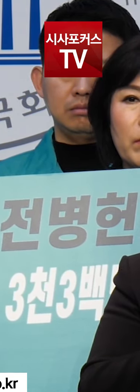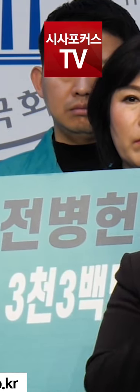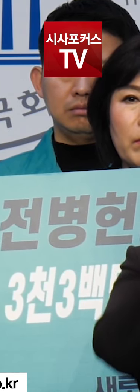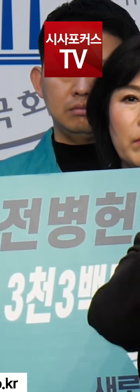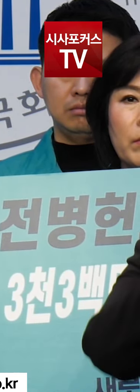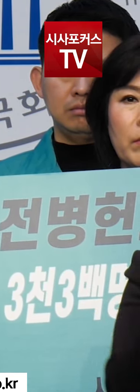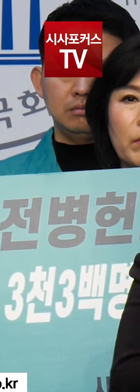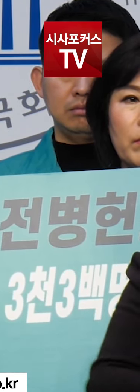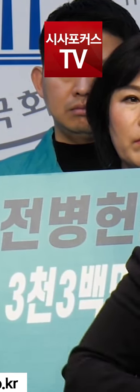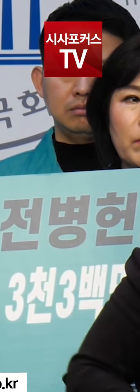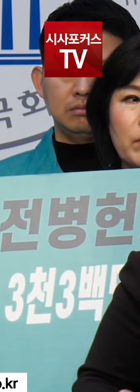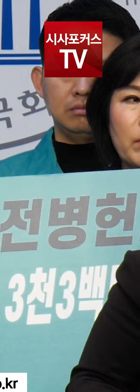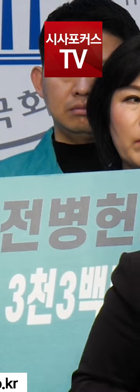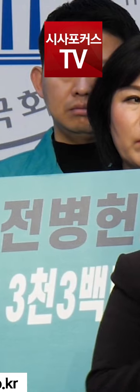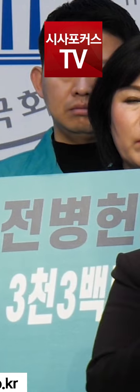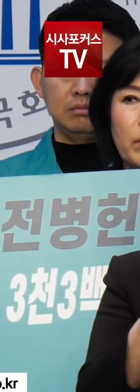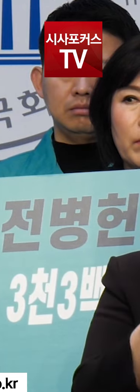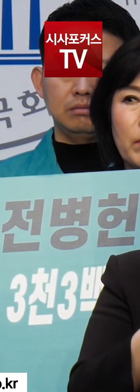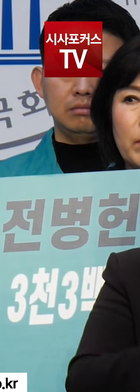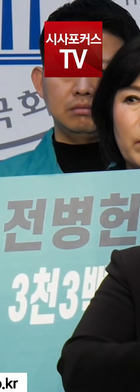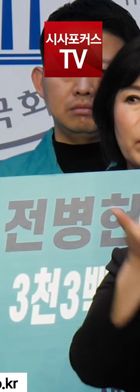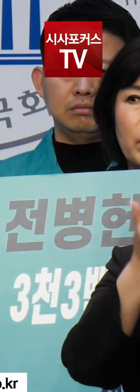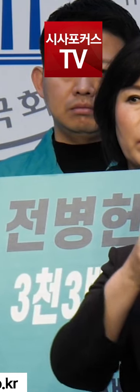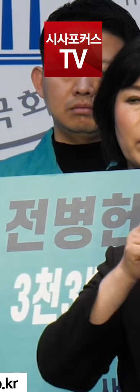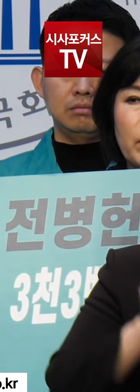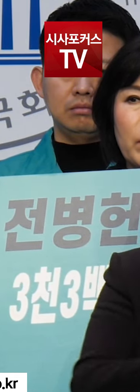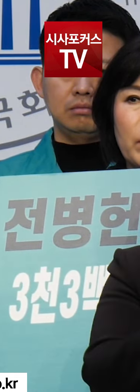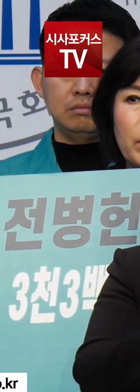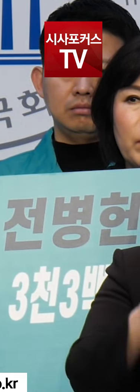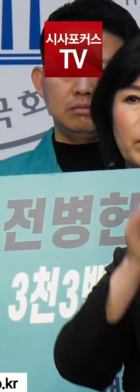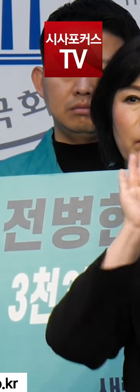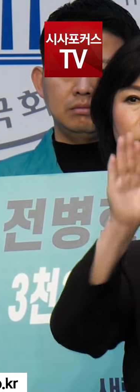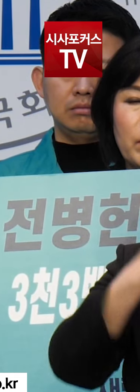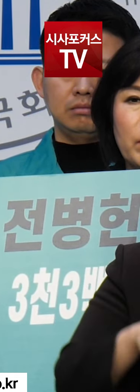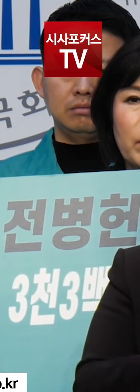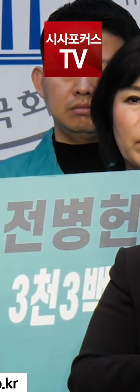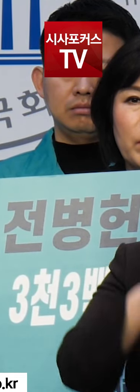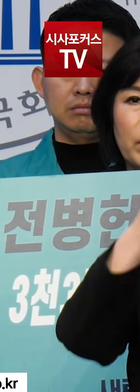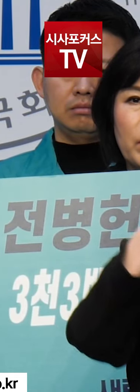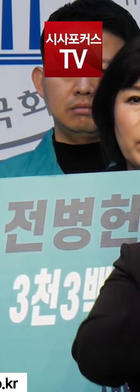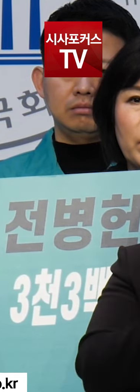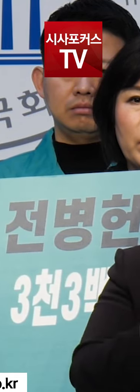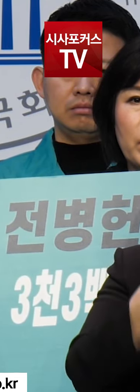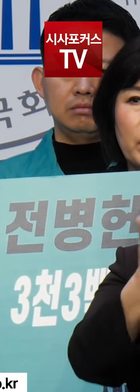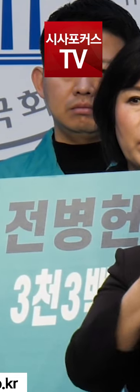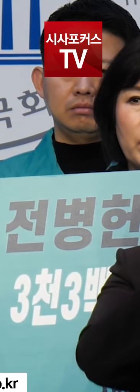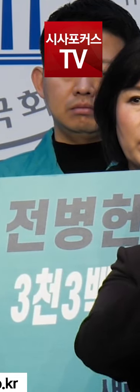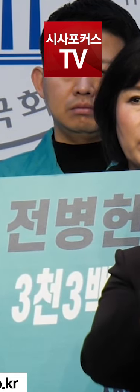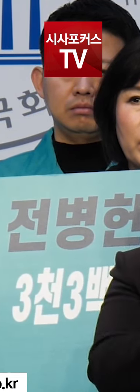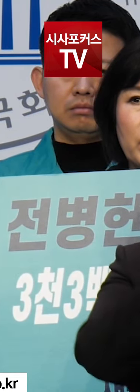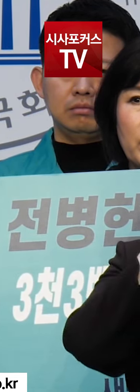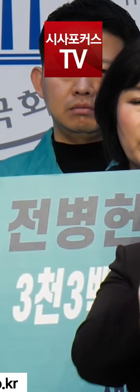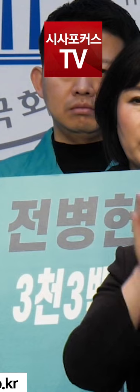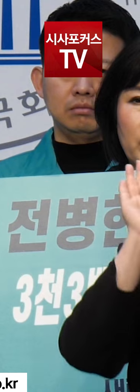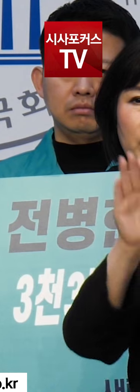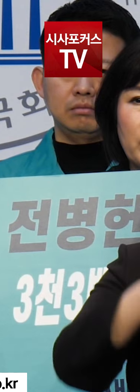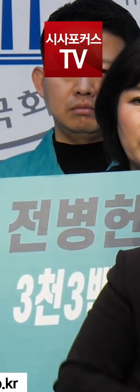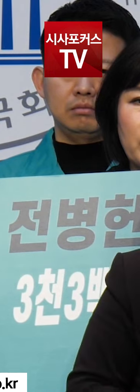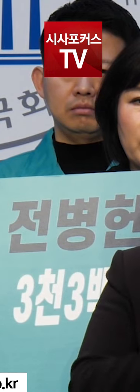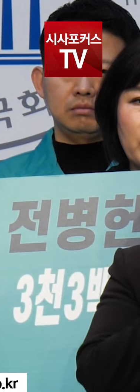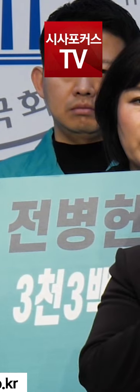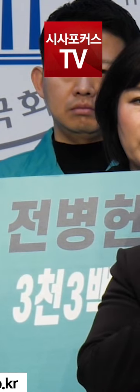국민의 희망과 비전을, 미래 비전을 창조해내는 민주당의 새로운 미래,